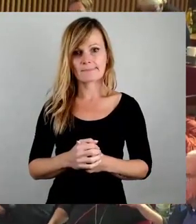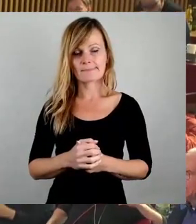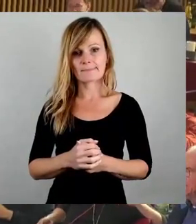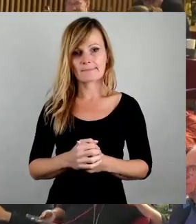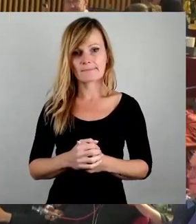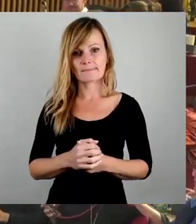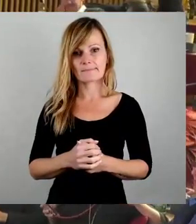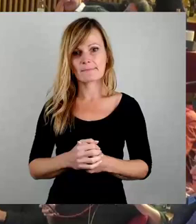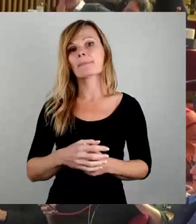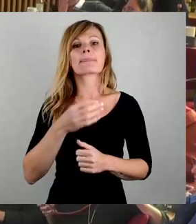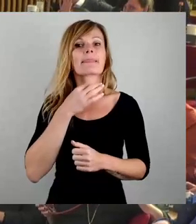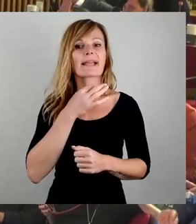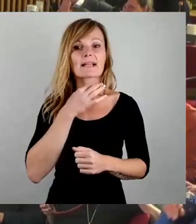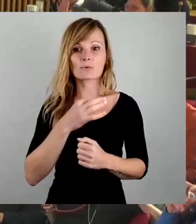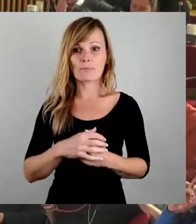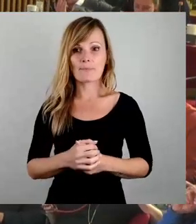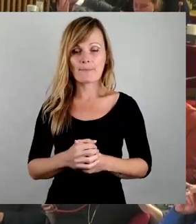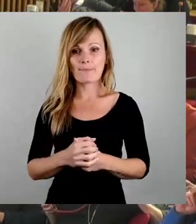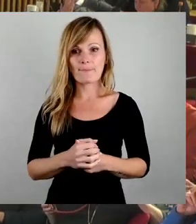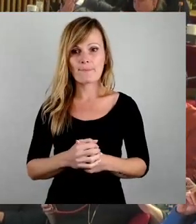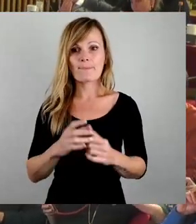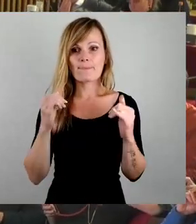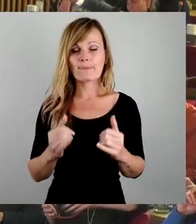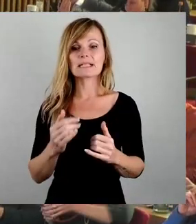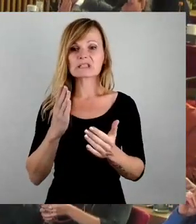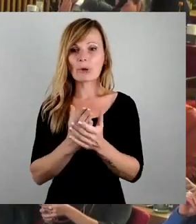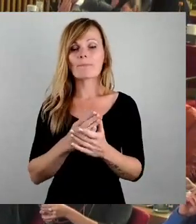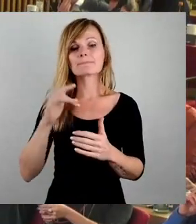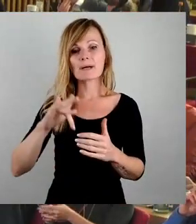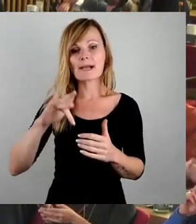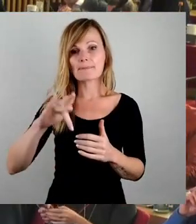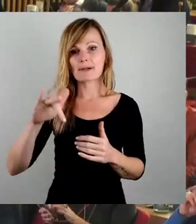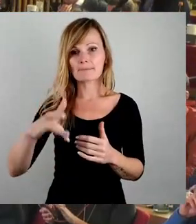Also, es kommt ja auch jetzt schon gelegentlich vor,